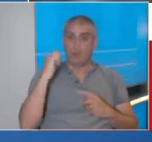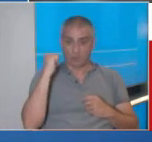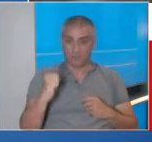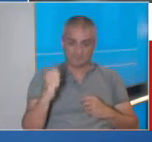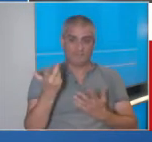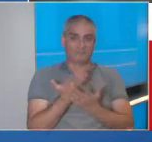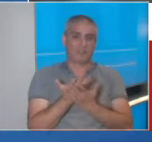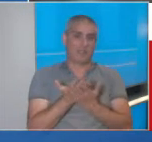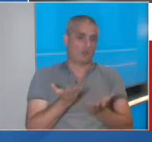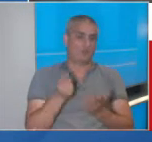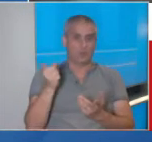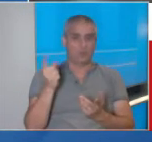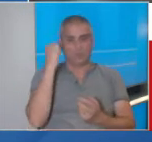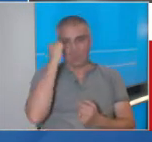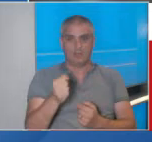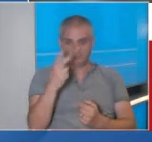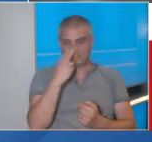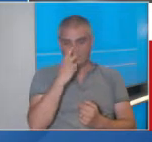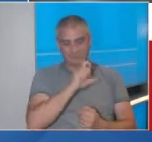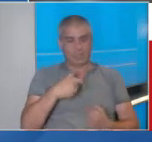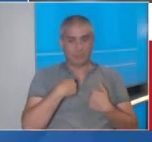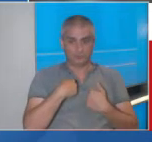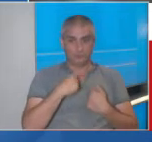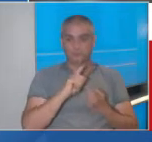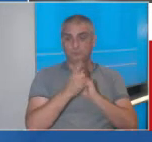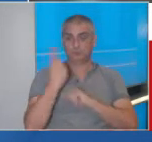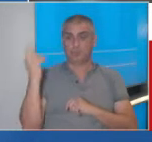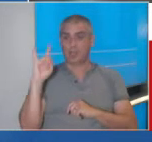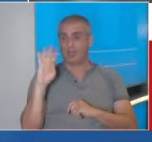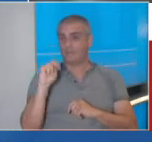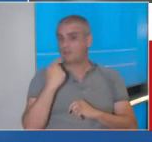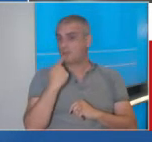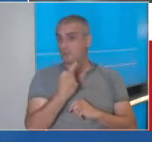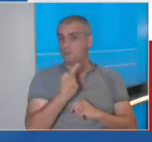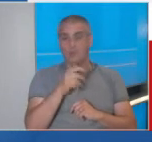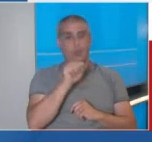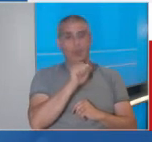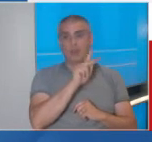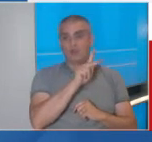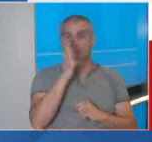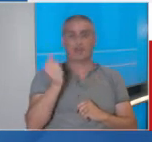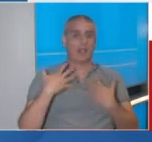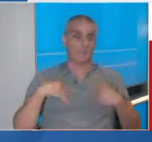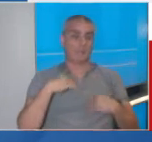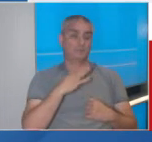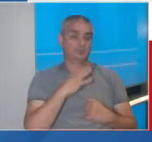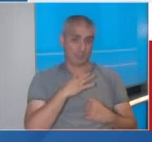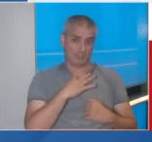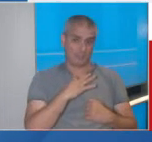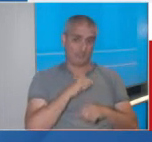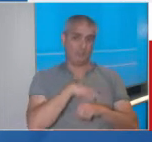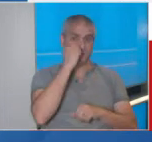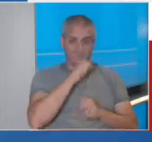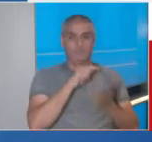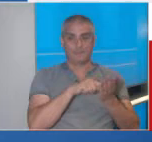והנה הראיות שהוא זה שרצח וניסה להפליל אותי, ומנגד חבני טוען, תראו, אולה קרבצ'נקו לקחה את הבגדים שלי בשעת